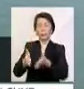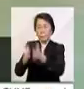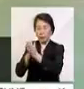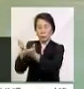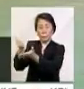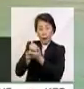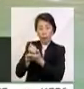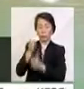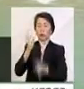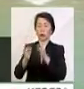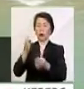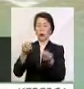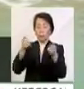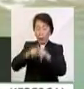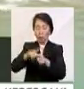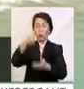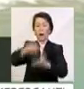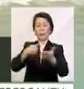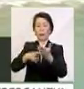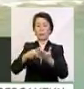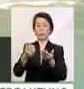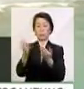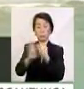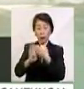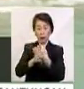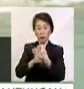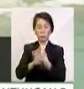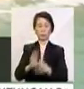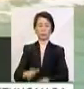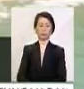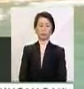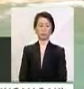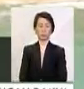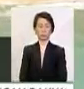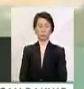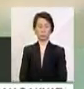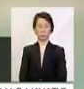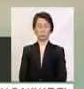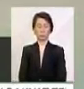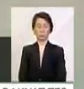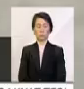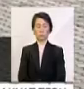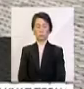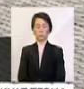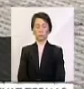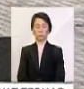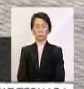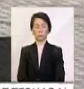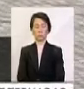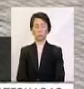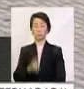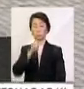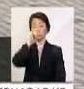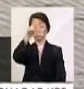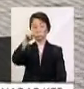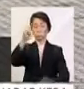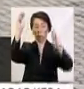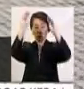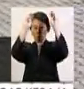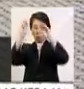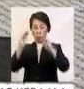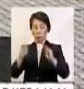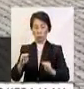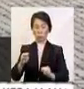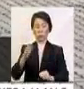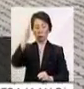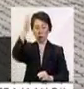bantuan semasa berlaku kecemasan dan perkara yang tidak diingini berlaku. Sudah pastinya musim monsun yang